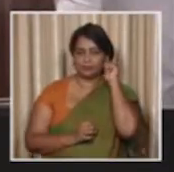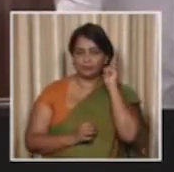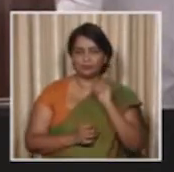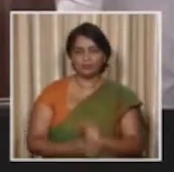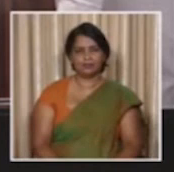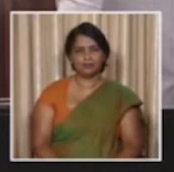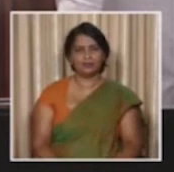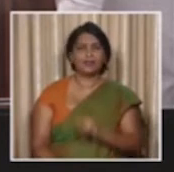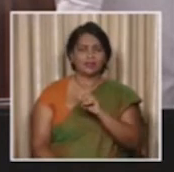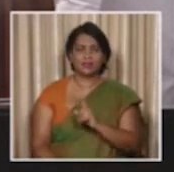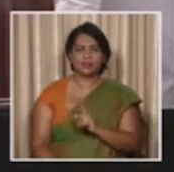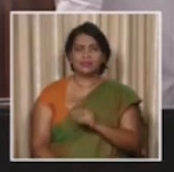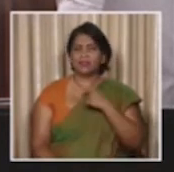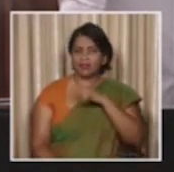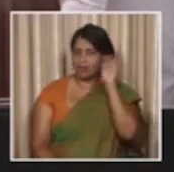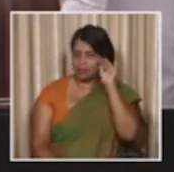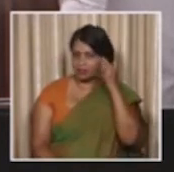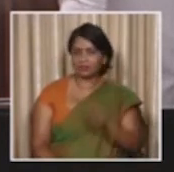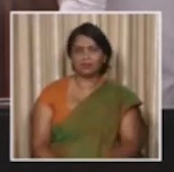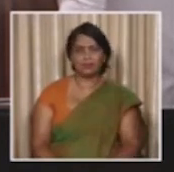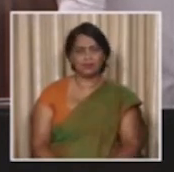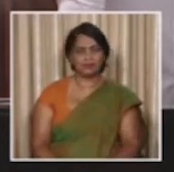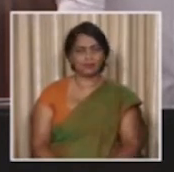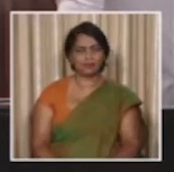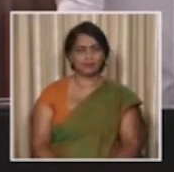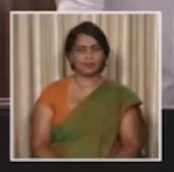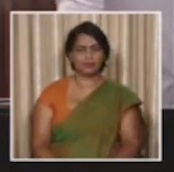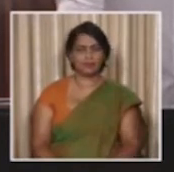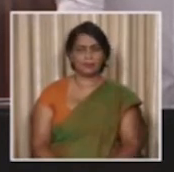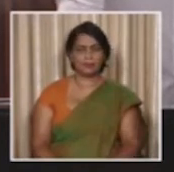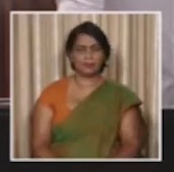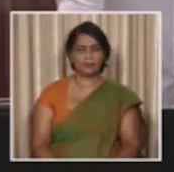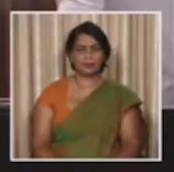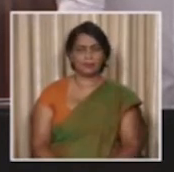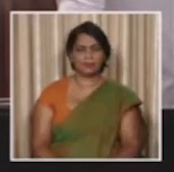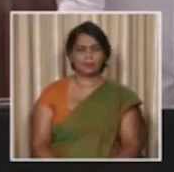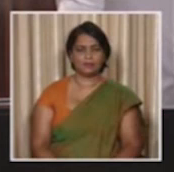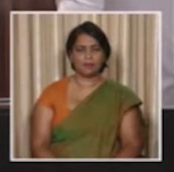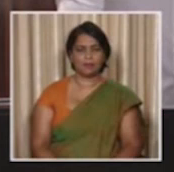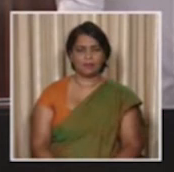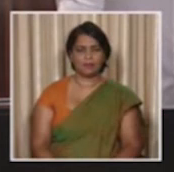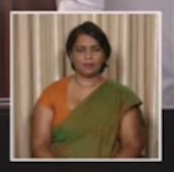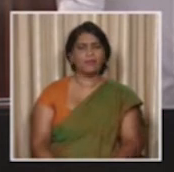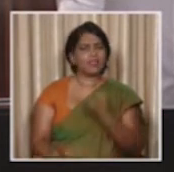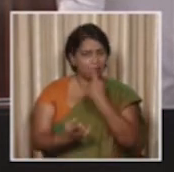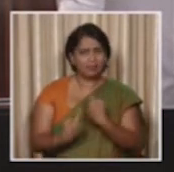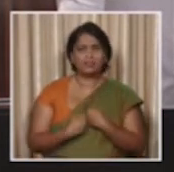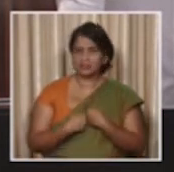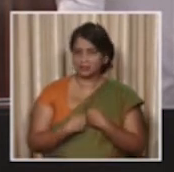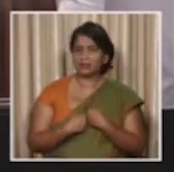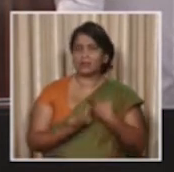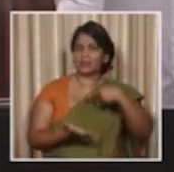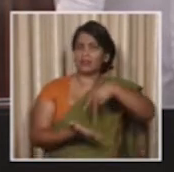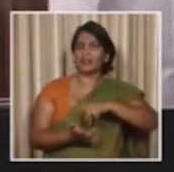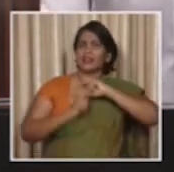නෑ සවන් දුන්නා විපක්ෂ නායකතුමා. නෑ. හරි ඔබතුමාලගේ ඉල්ලීම කියන්න. දැන් ඔතන හිටගෙන